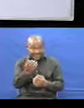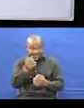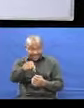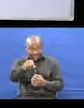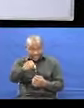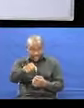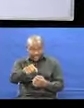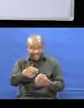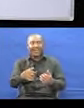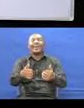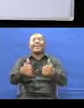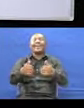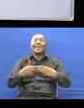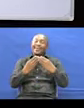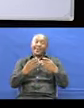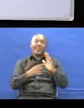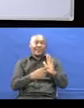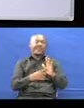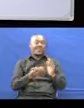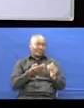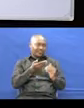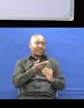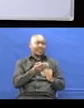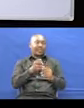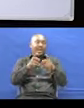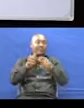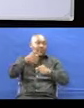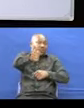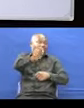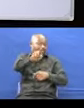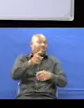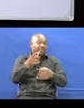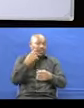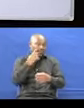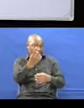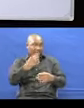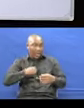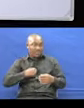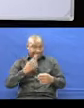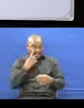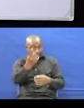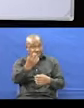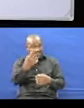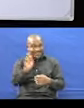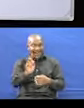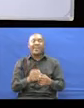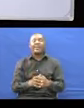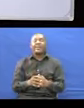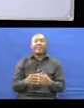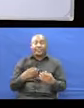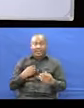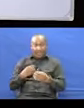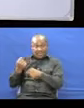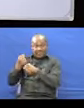Sindio eh? Na wapa mfano mmoja zaidi, alafu na nyinyi zamu yenu pia. Mimi nitaona tu. Na wapa mfano mmoja, na nyinyi